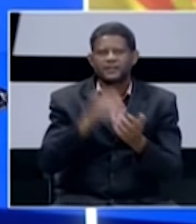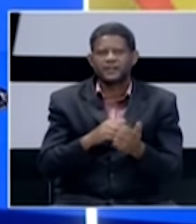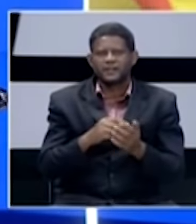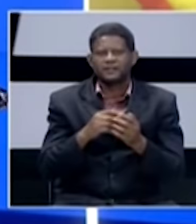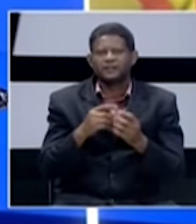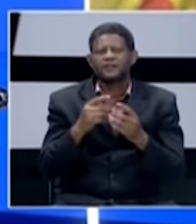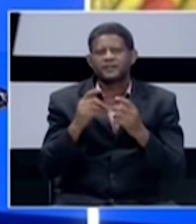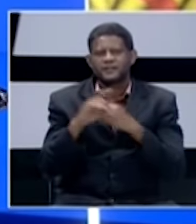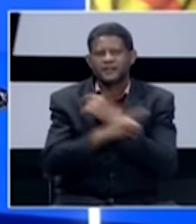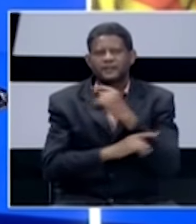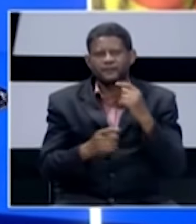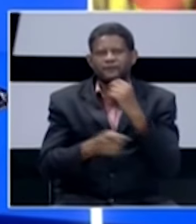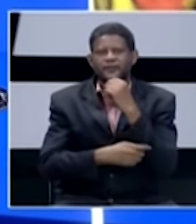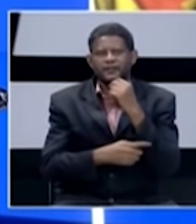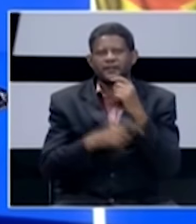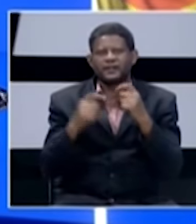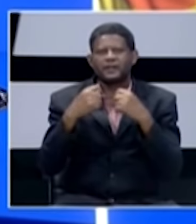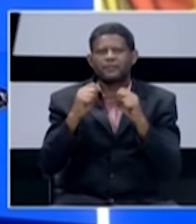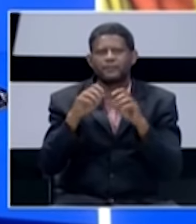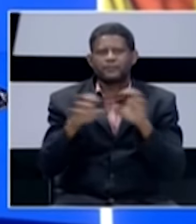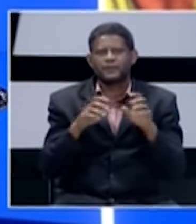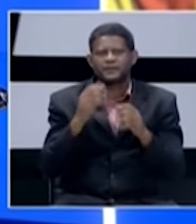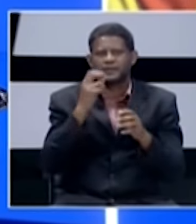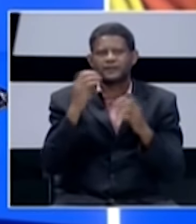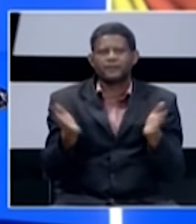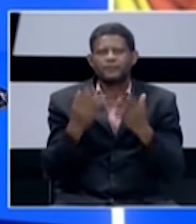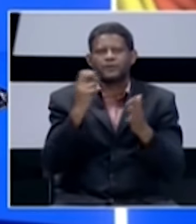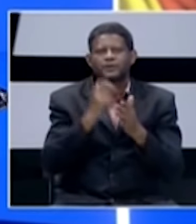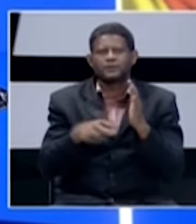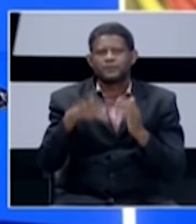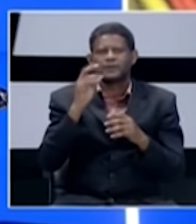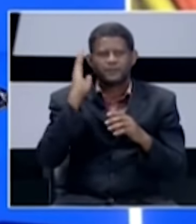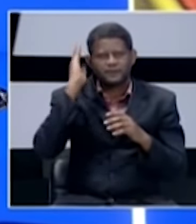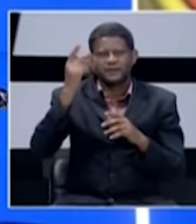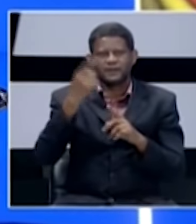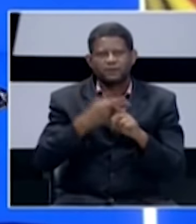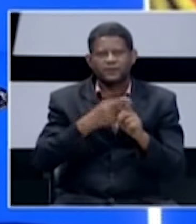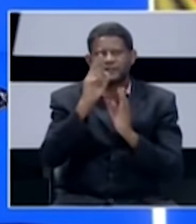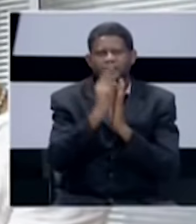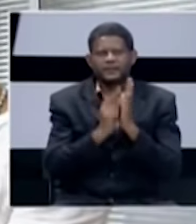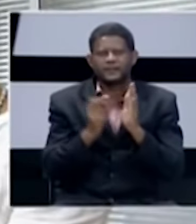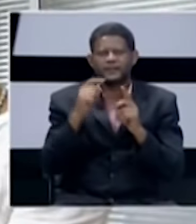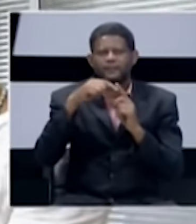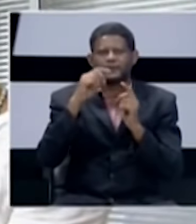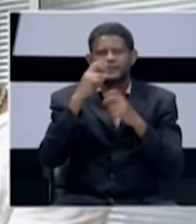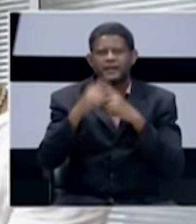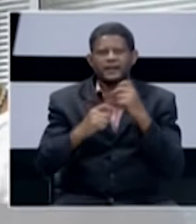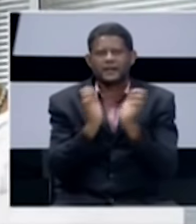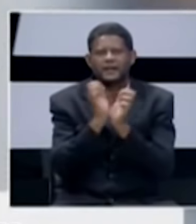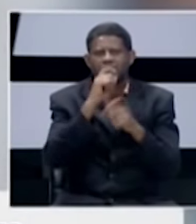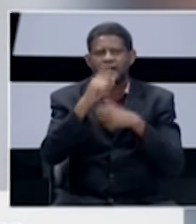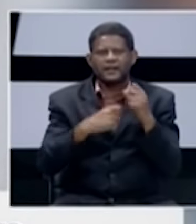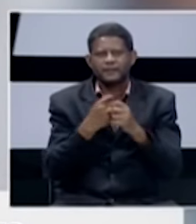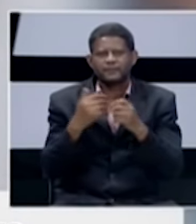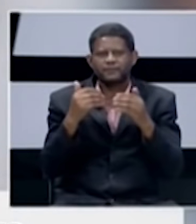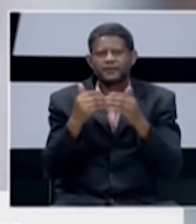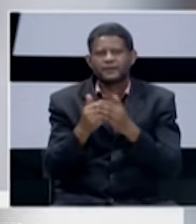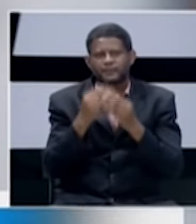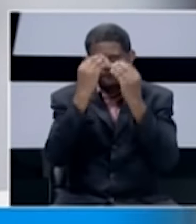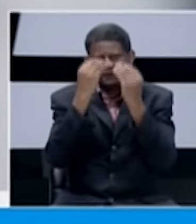ፈተነ ብምክያድ ዘተባብዕ ውፅኢት ብምርካብ ኣብ ቀጻሊ ወርሒ ሕዳር ናብ ዕዳጋ ዓለም ከም እተቕርብ ኣፍሊጣ